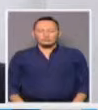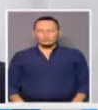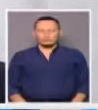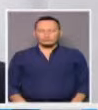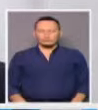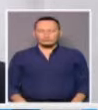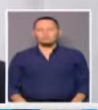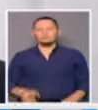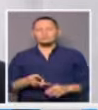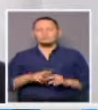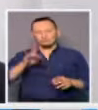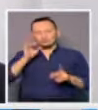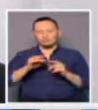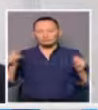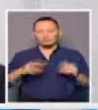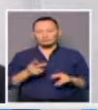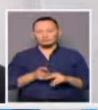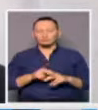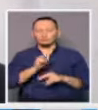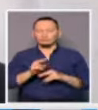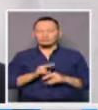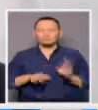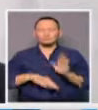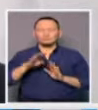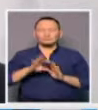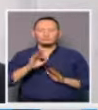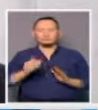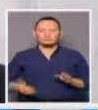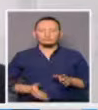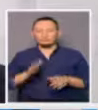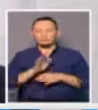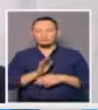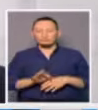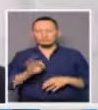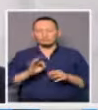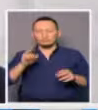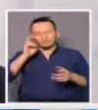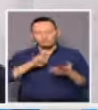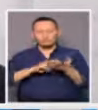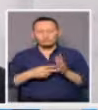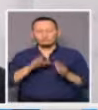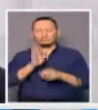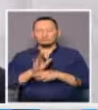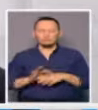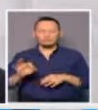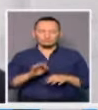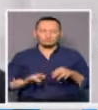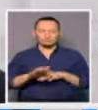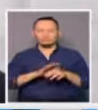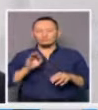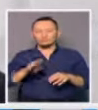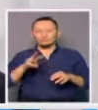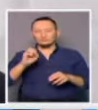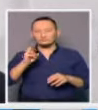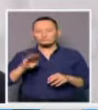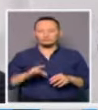Основная цель сегодняшнего мероприятия – пропаганда и разъяснение задач и поручений, поставленных в послании президента среди населения